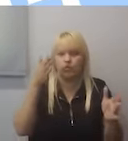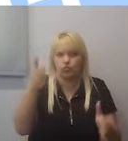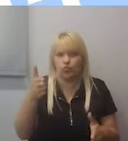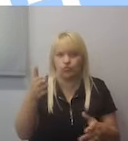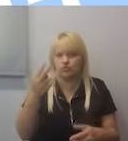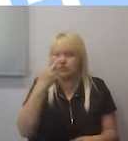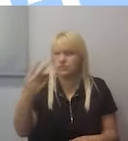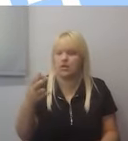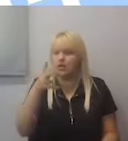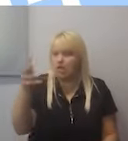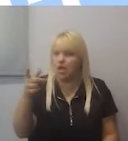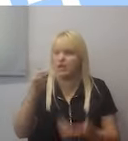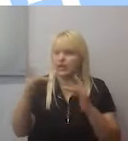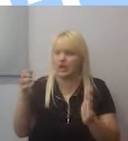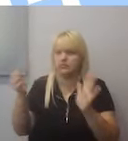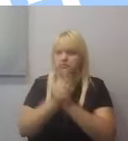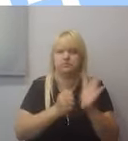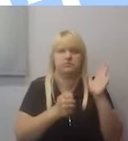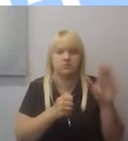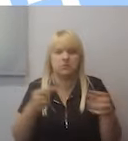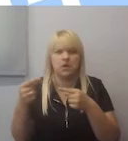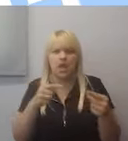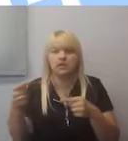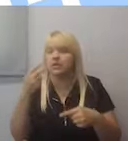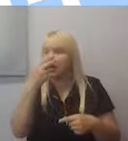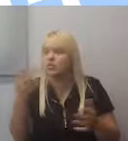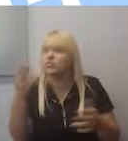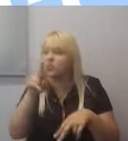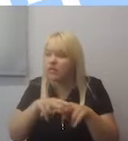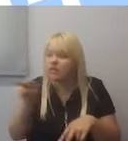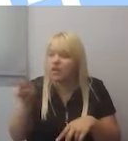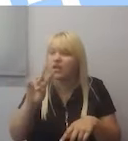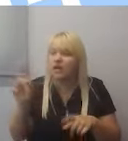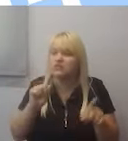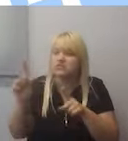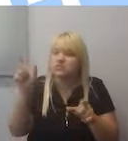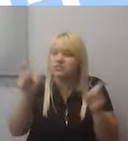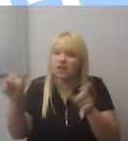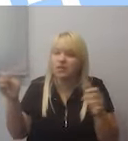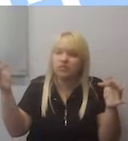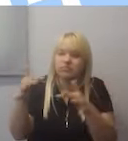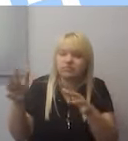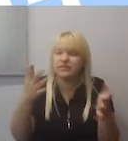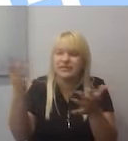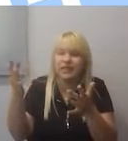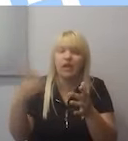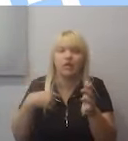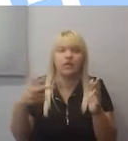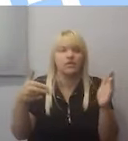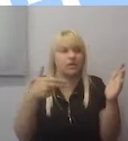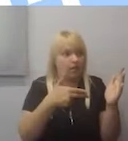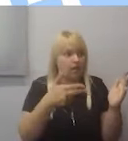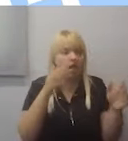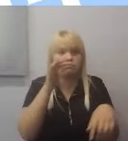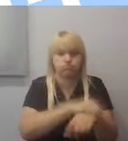internetā pretinieki analītiķi ko dara viņi redz kurā vietā tas ir kas pārvietojas cik cilvēki kādā virzienā un tā tālāk ja tā kā